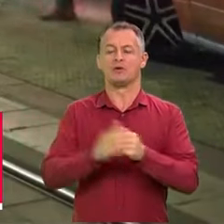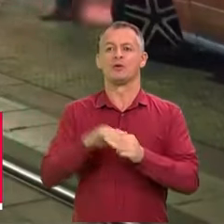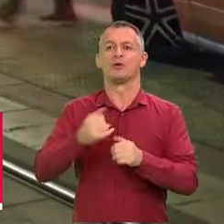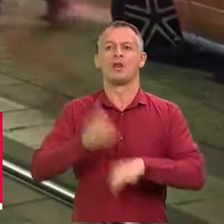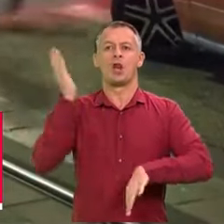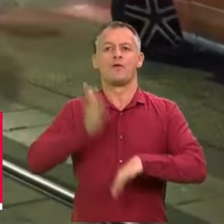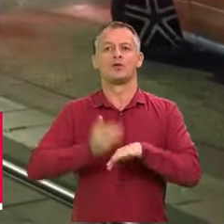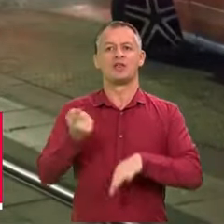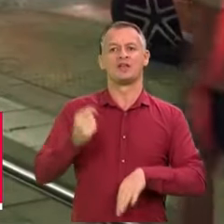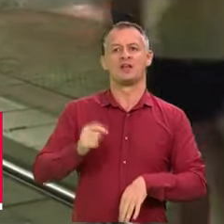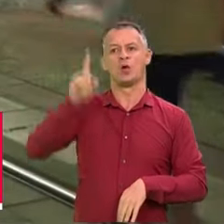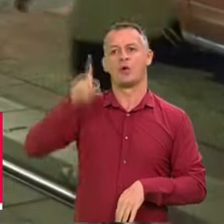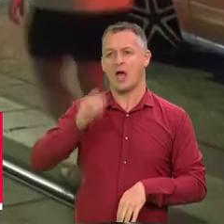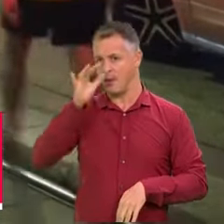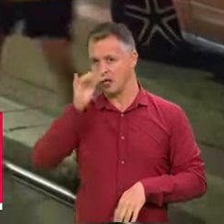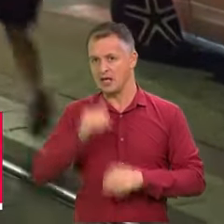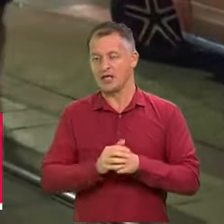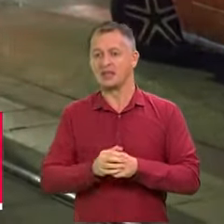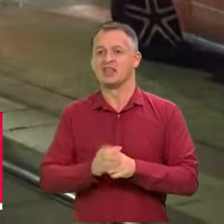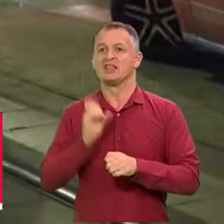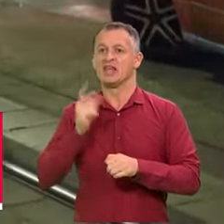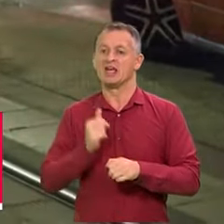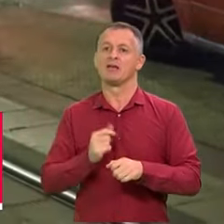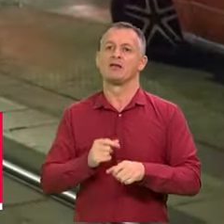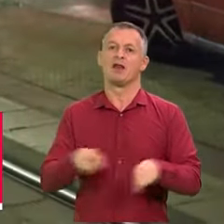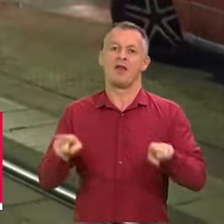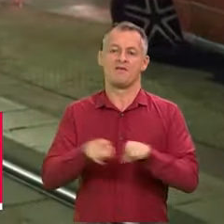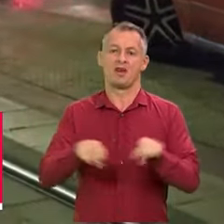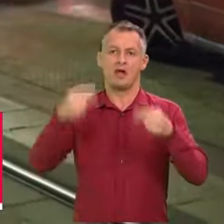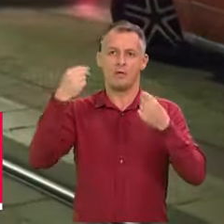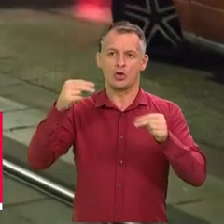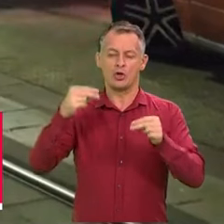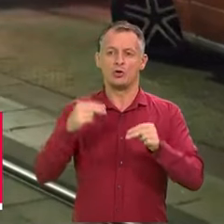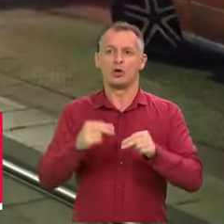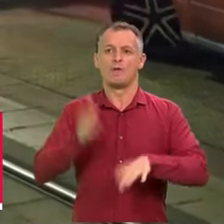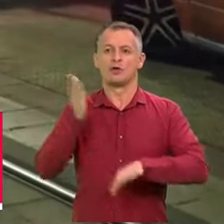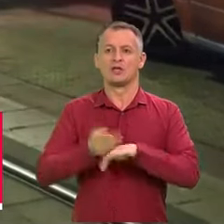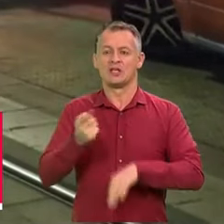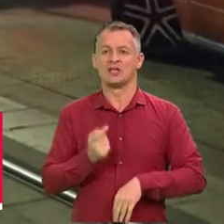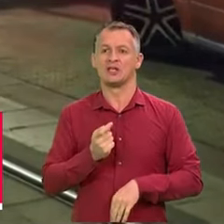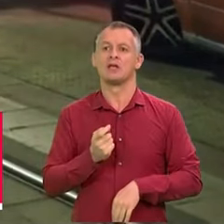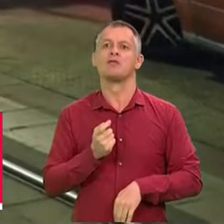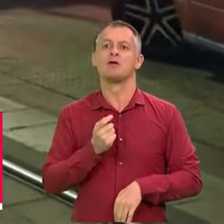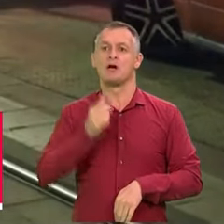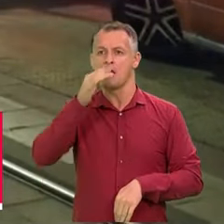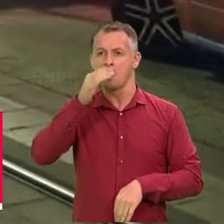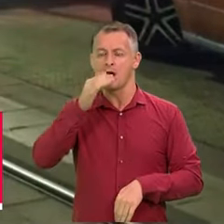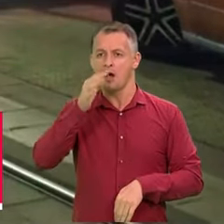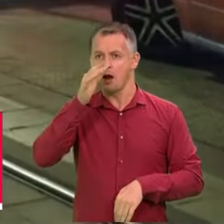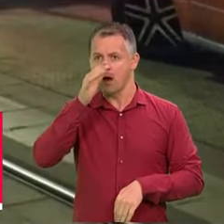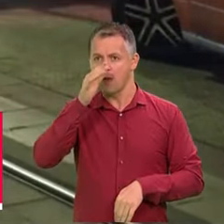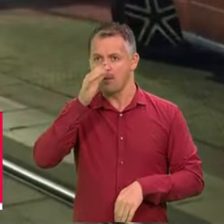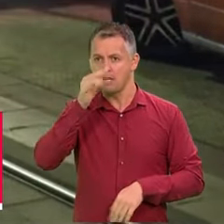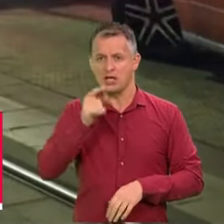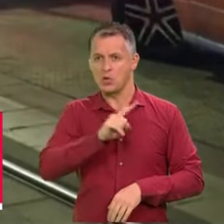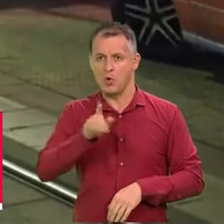din aprilie, dar exact pe modelul loviturii din aprilie nu avem victime umane,